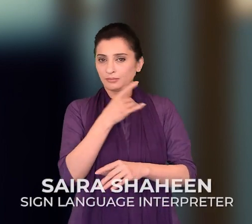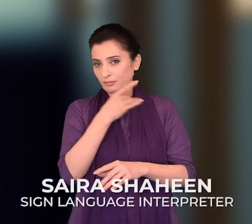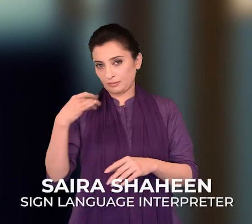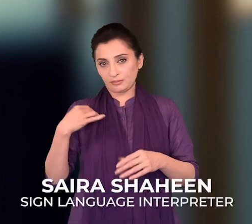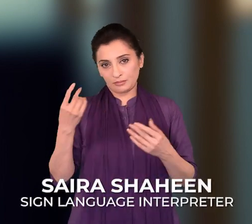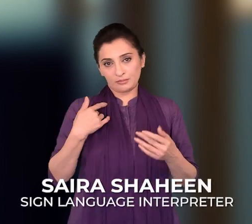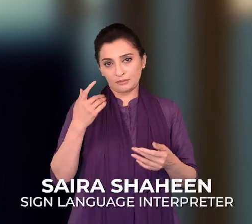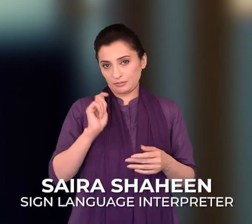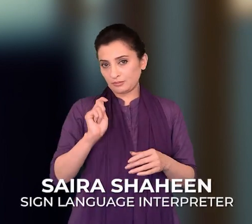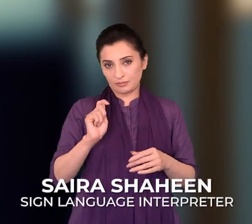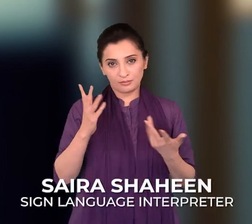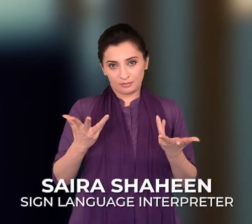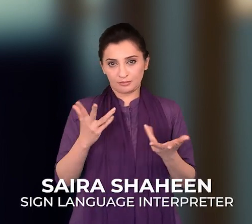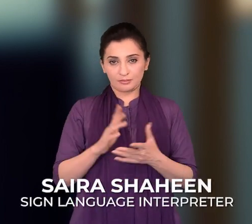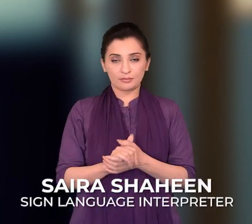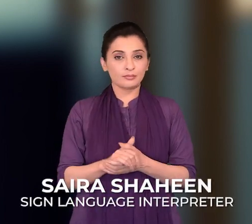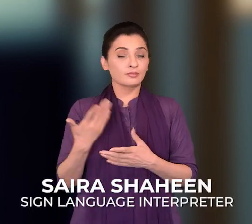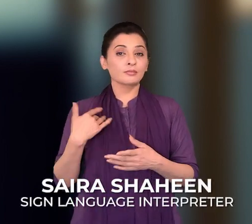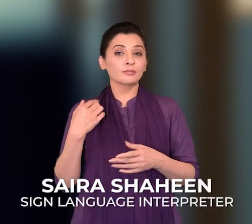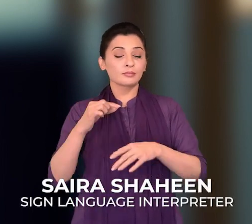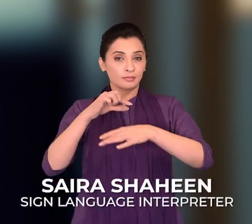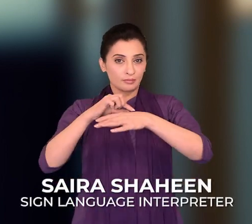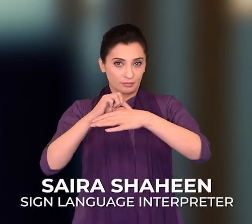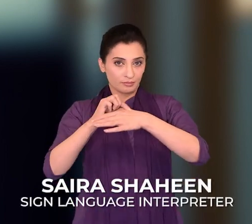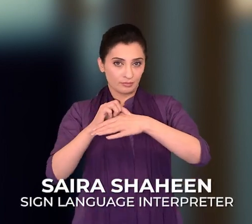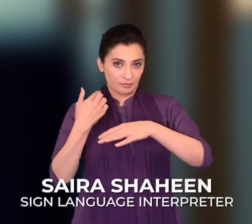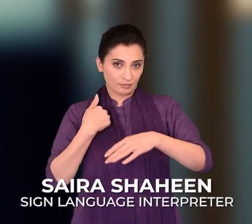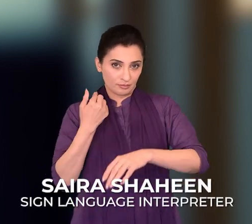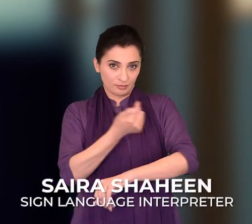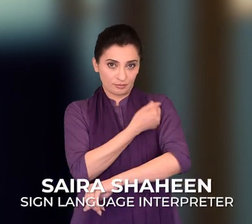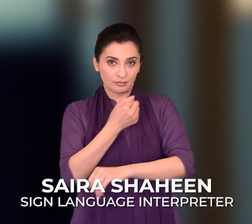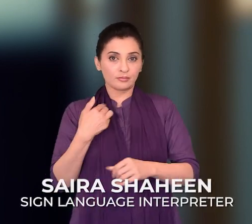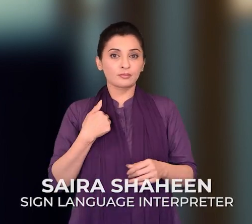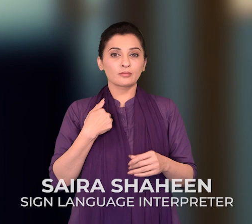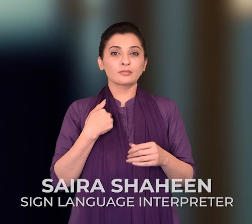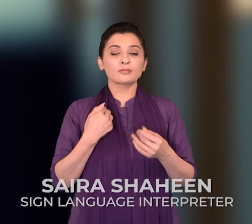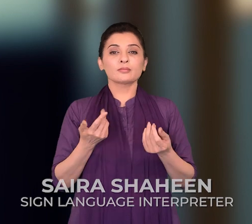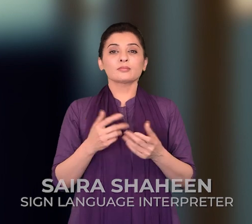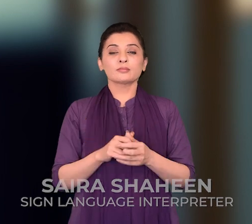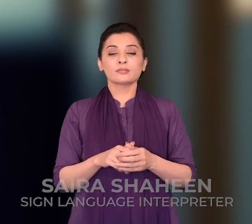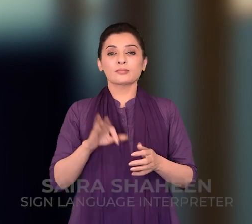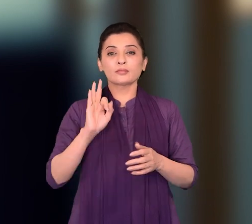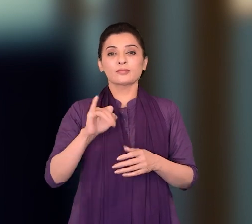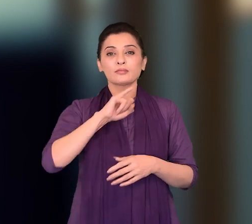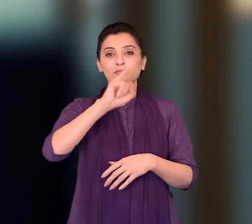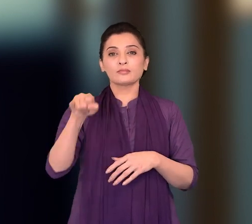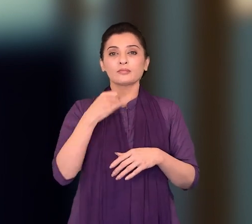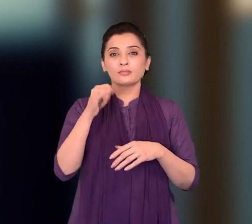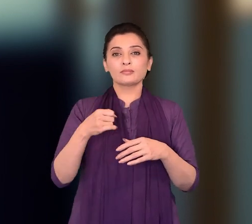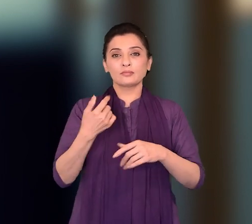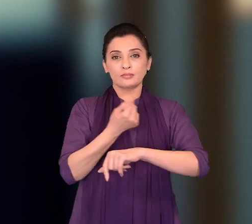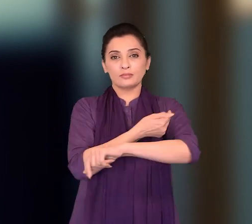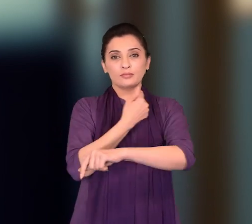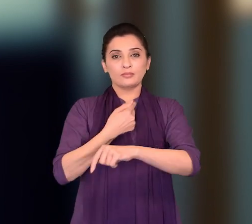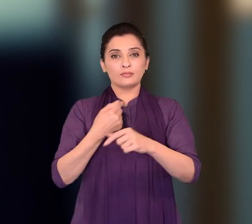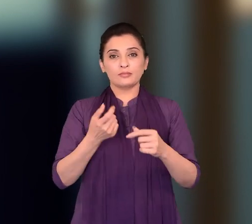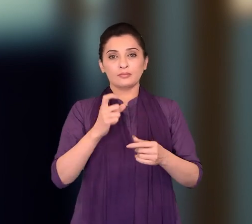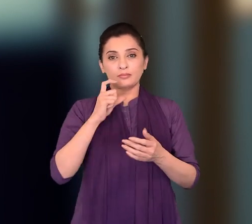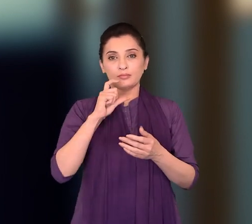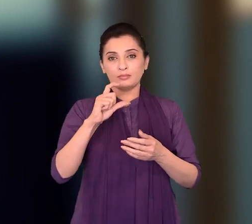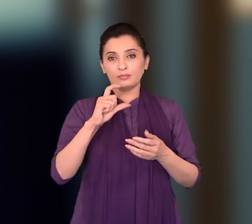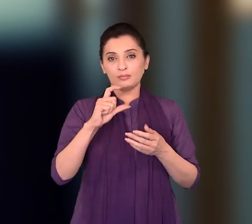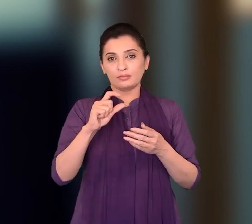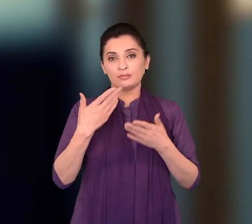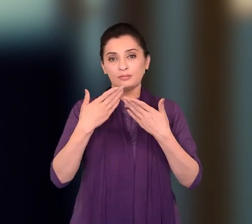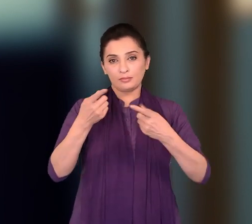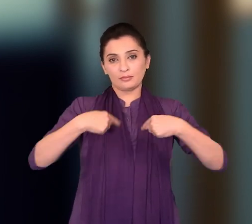ایز اے ڈرماٹولوجسٹ پریکٹس کر رہی ہوں. آئی ہیڈ مائی انیشیل ایجوکیشن فرام فاطمہ جناح میڈیکل کالج اور اس کے